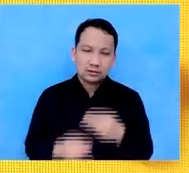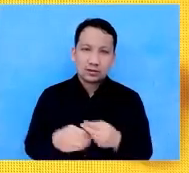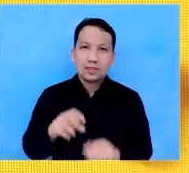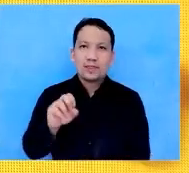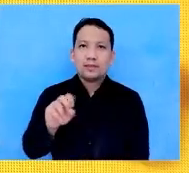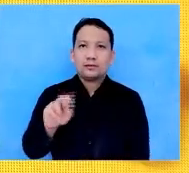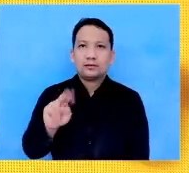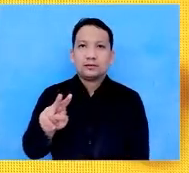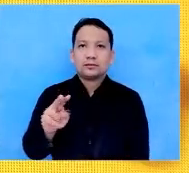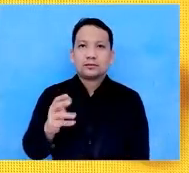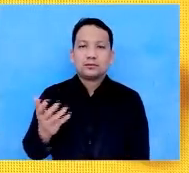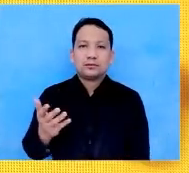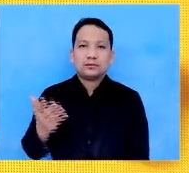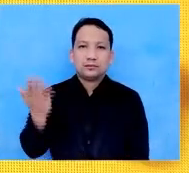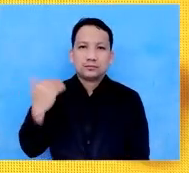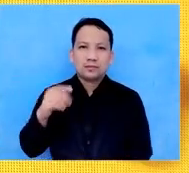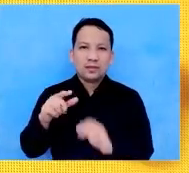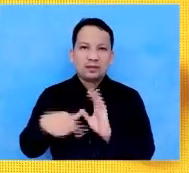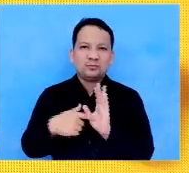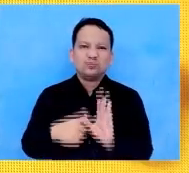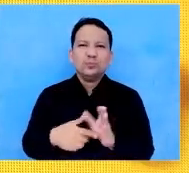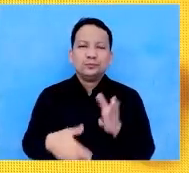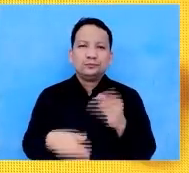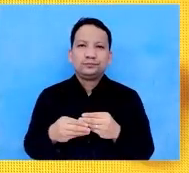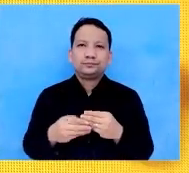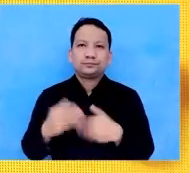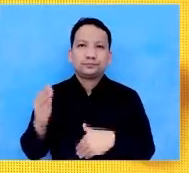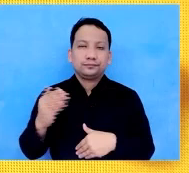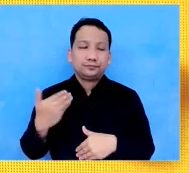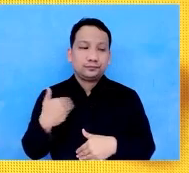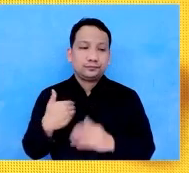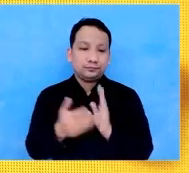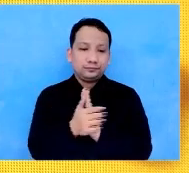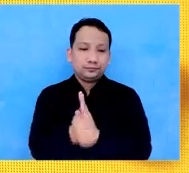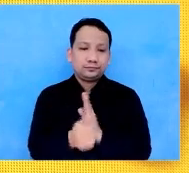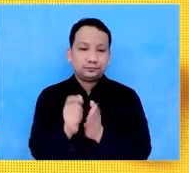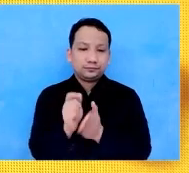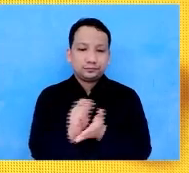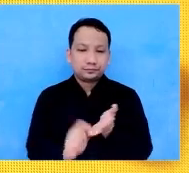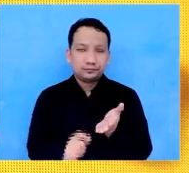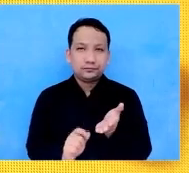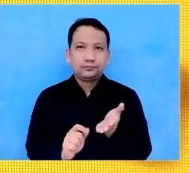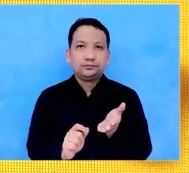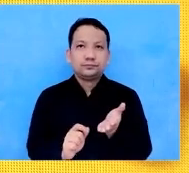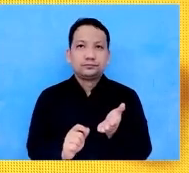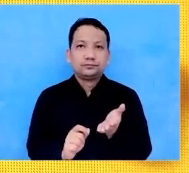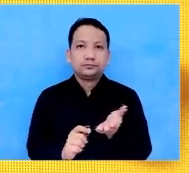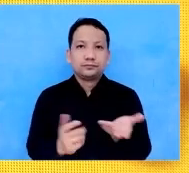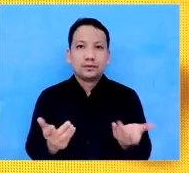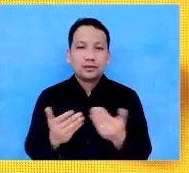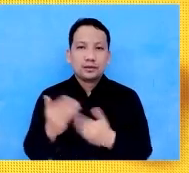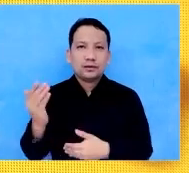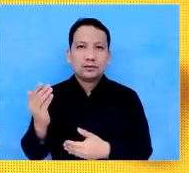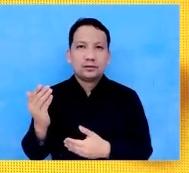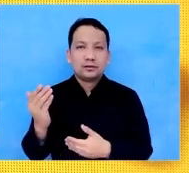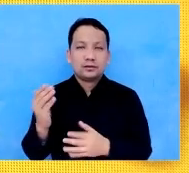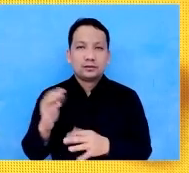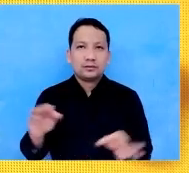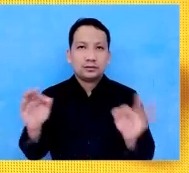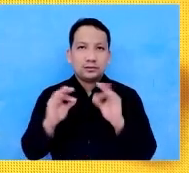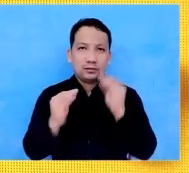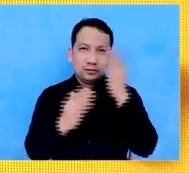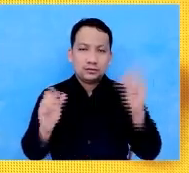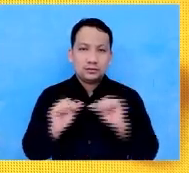old. That's also the time when I discovered that I had a talent with writing songs. Pero yun, all I did before was just